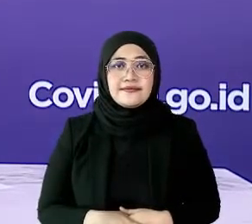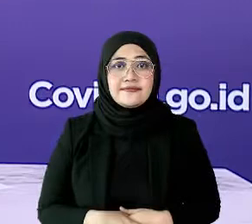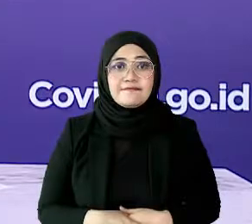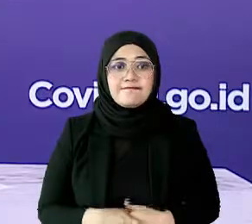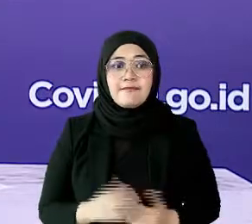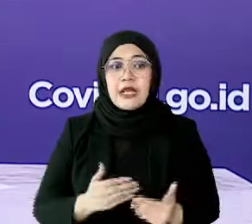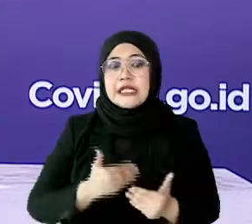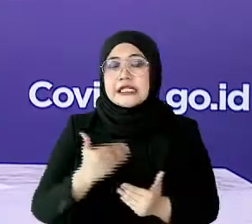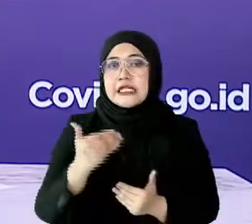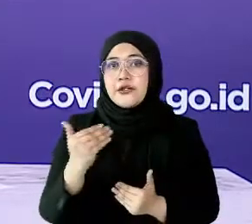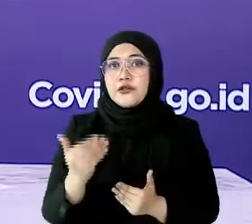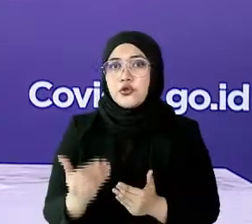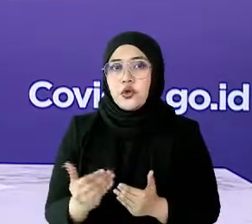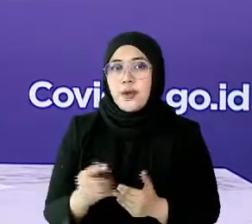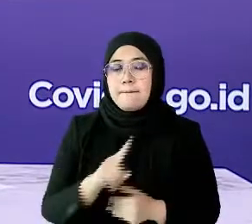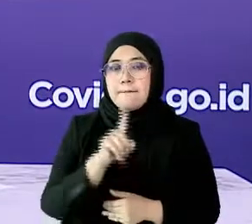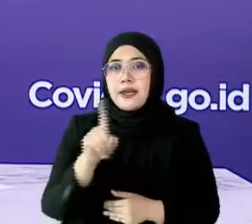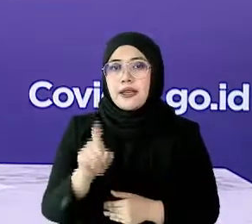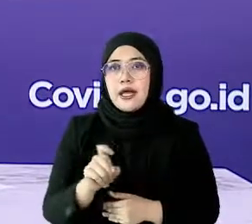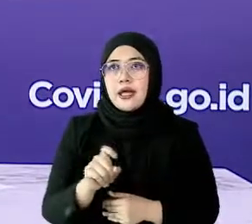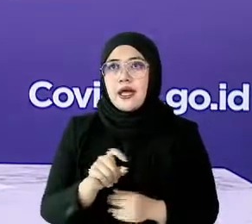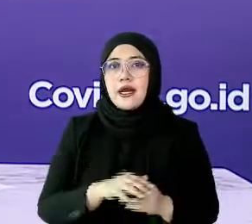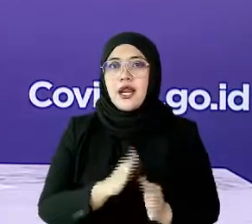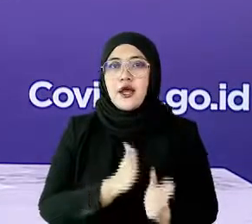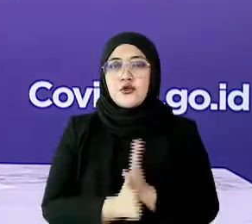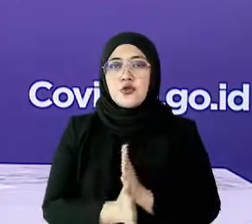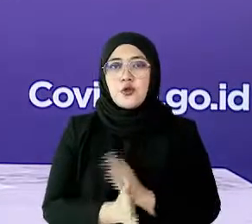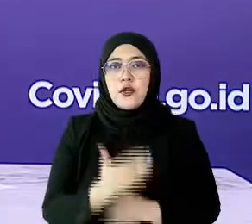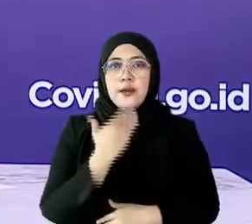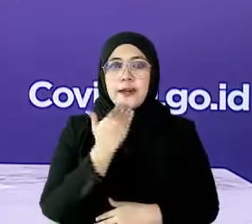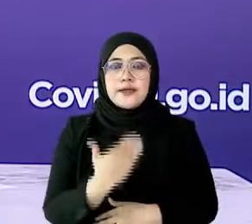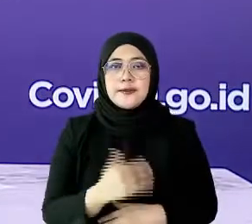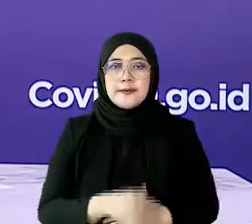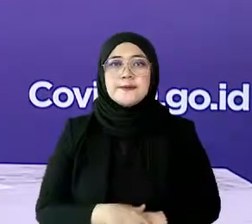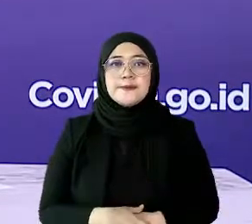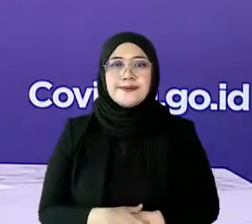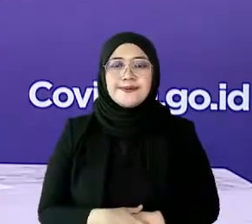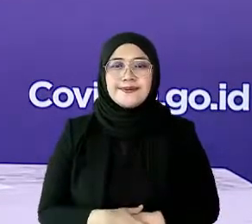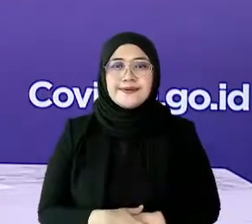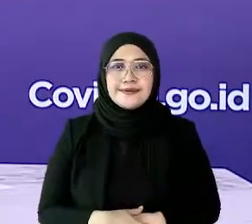Hai selanjutnya akan dilanjutkan pertanyaan live Prof Terima kasih